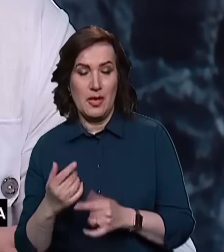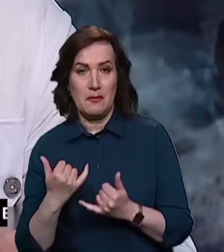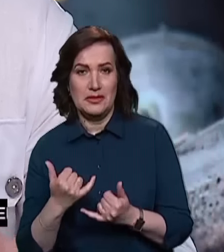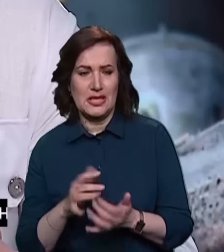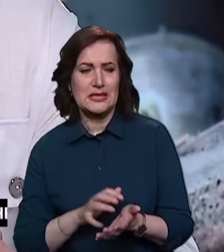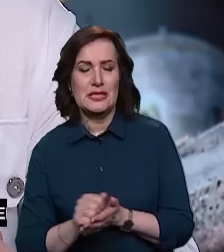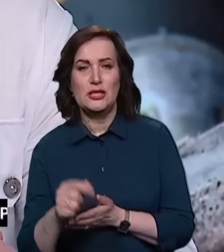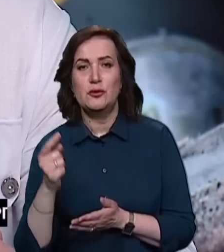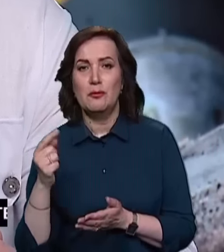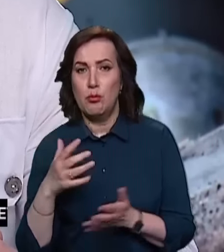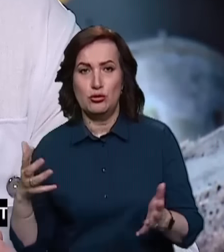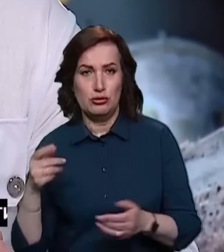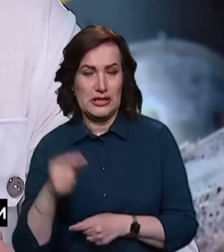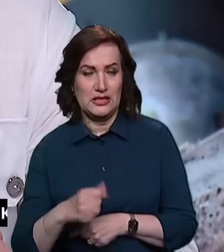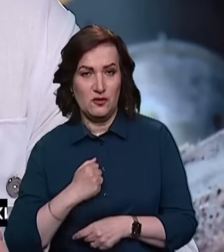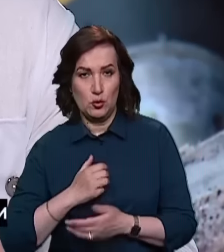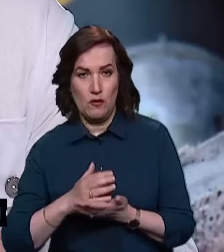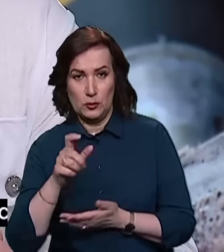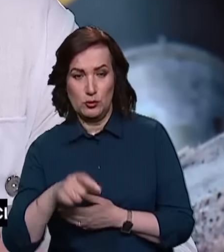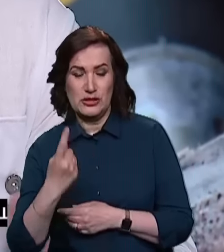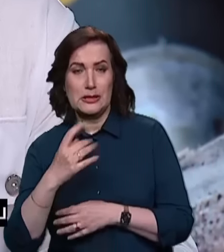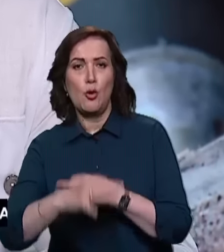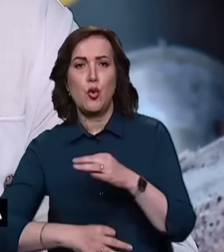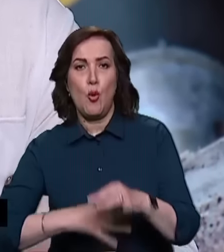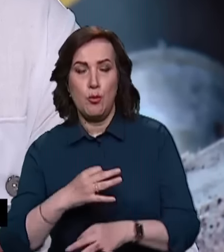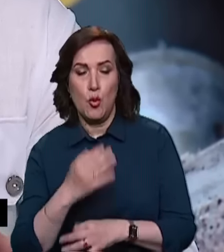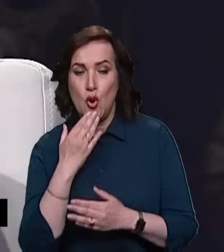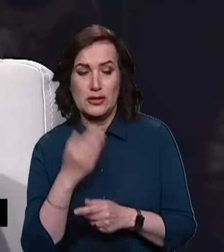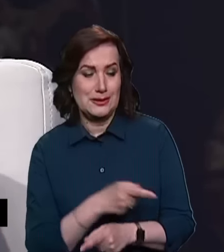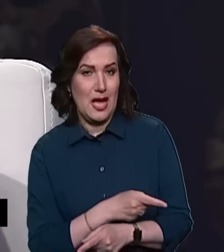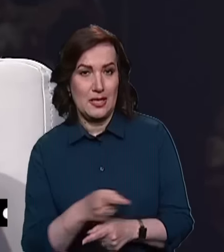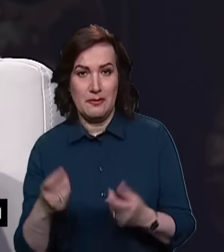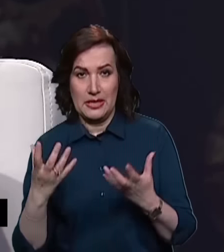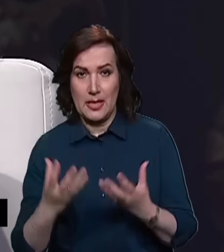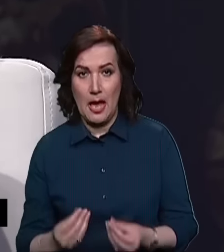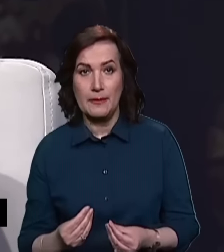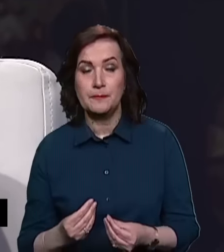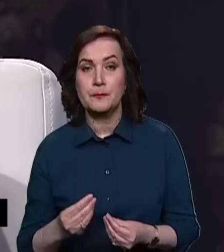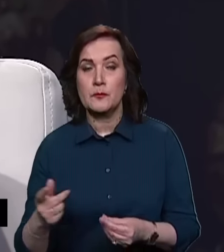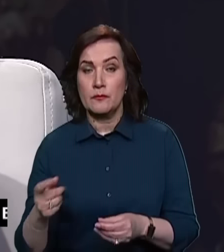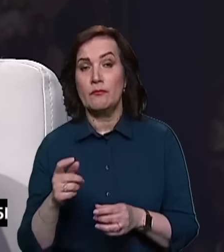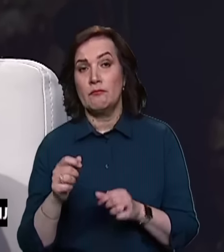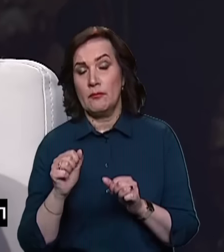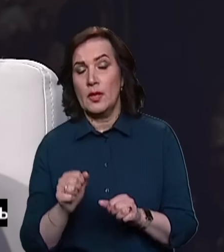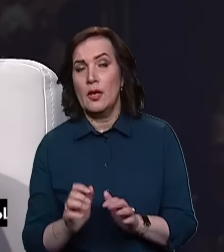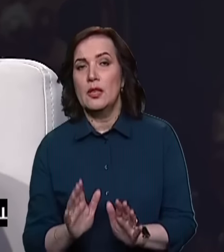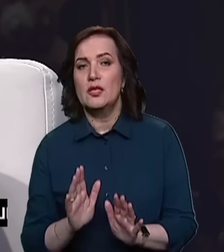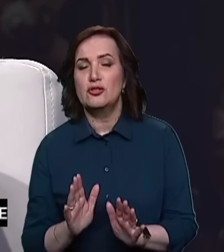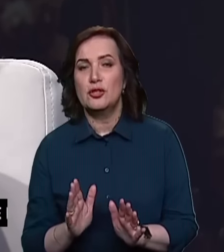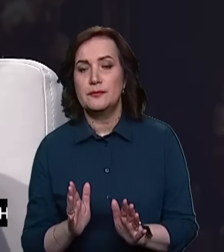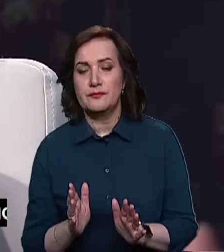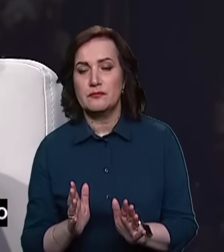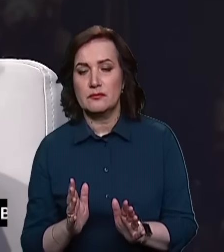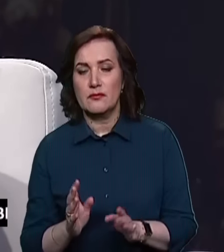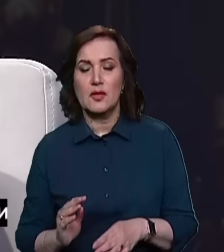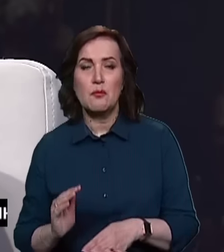знищимо, тобто понад 1000 військовослужбовців за добу останніми днями, Вони дозволяють лише так